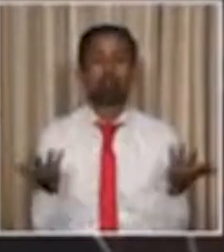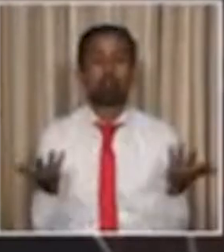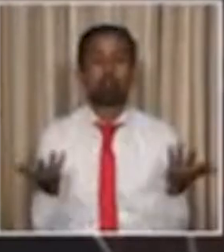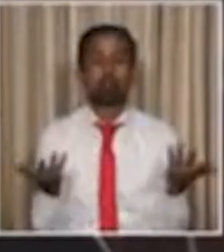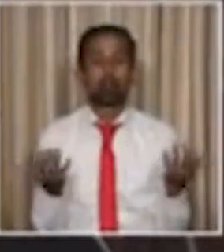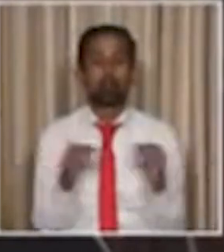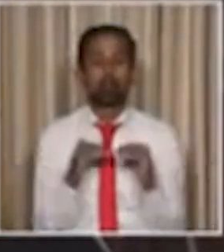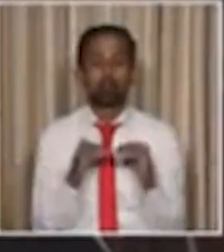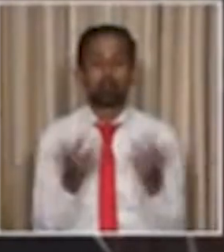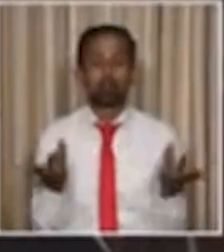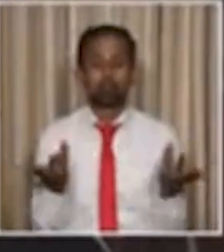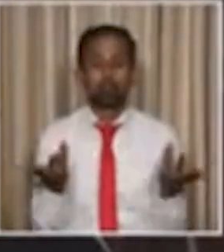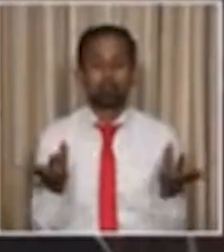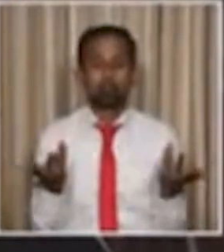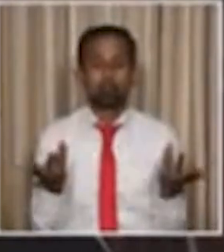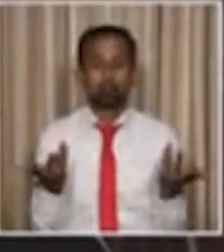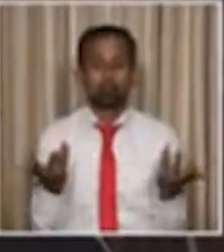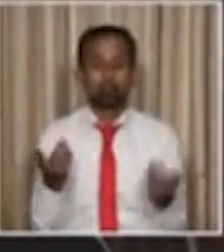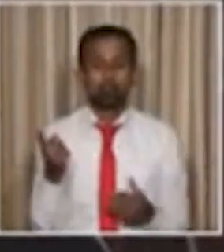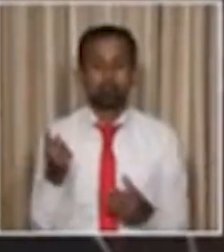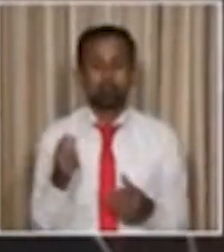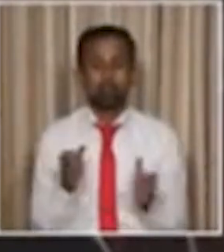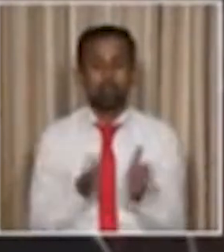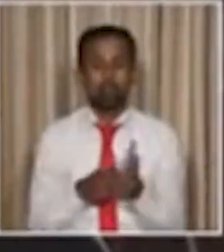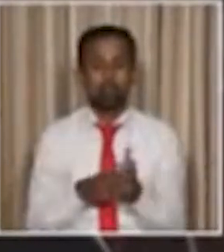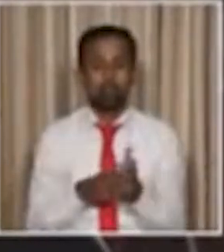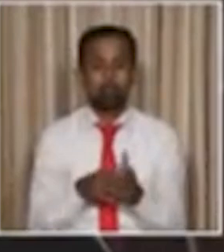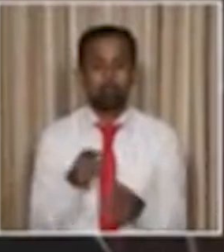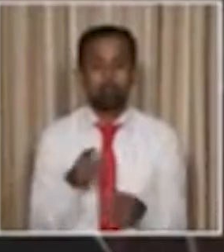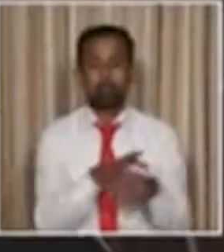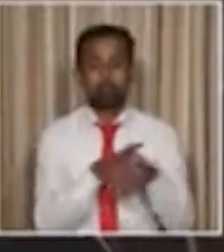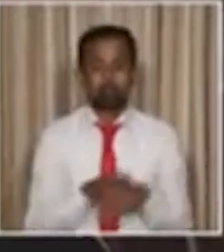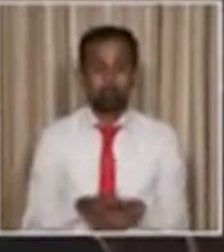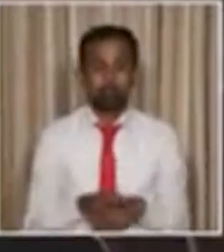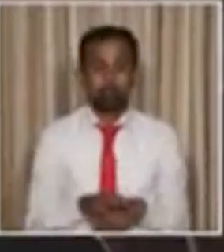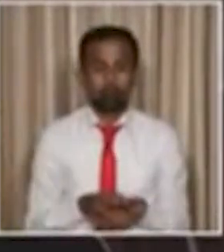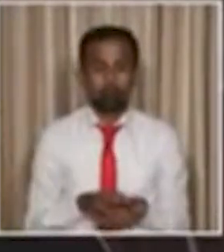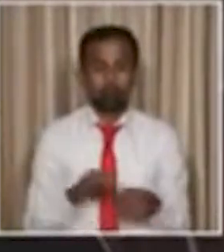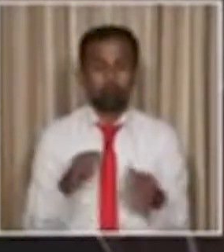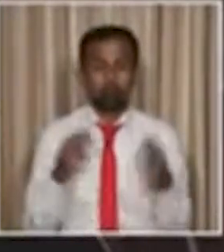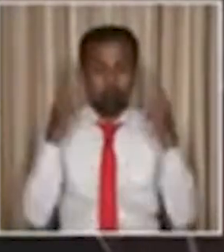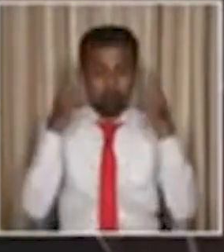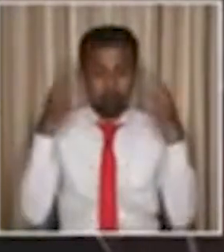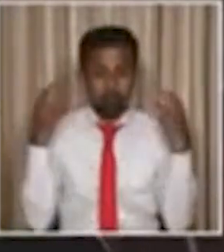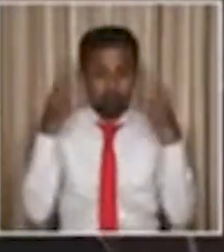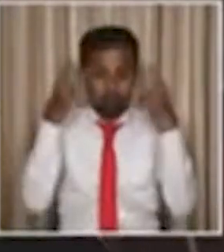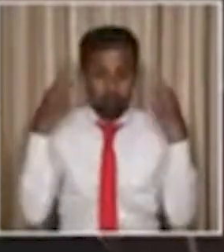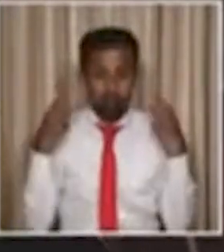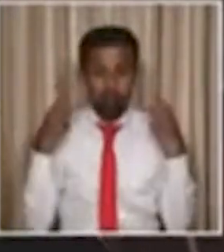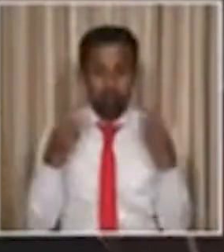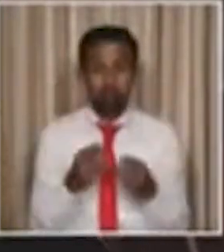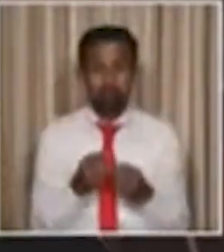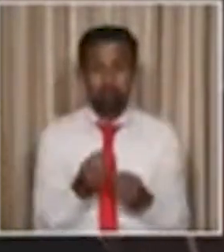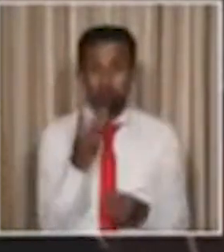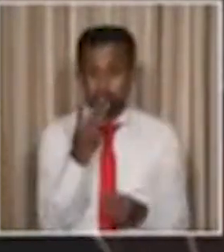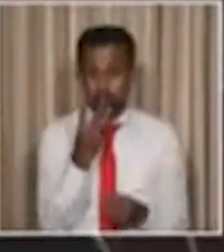කෝ යුක්තිය දැන් මේ කාරක සභාව හමුවට පමුණුවන්නේ සියත ටෙලි කතුවේක තුනක්